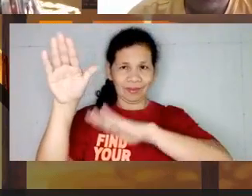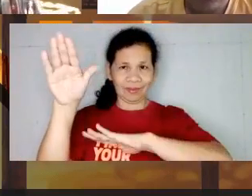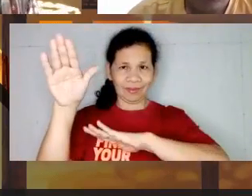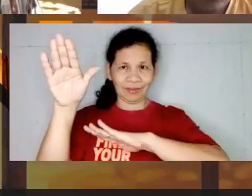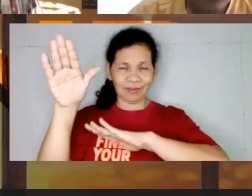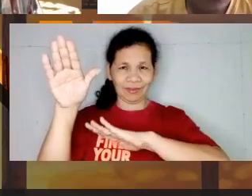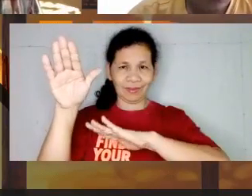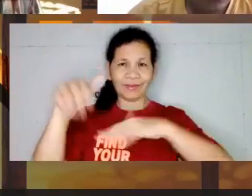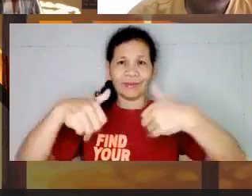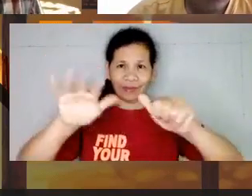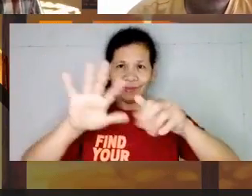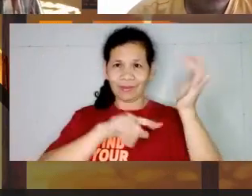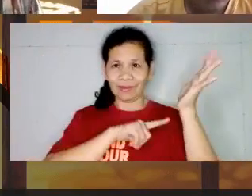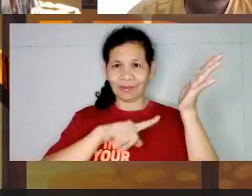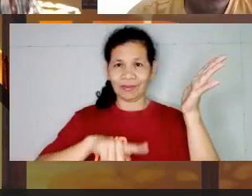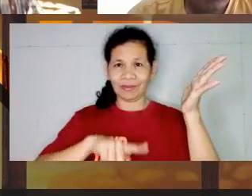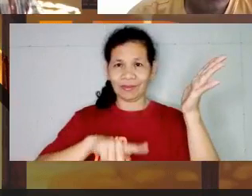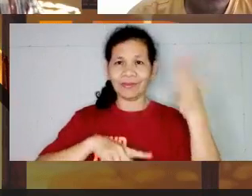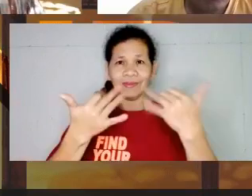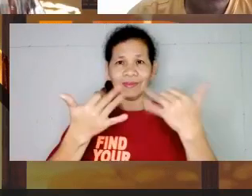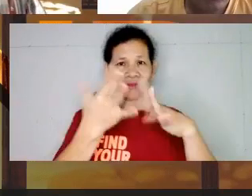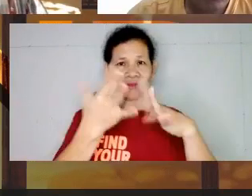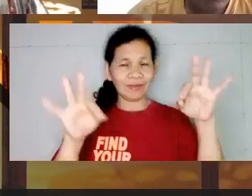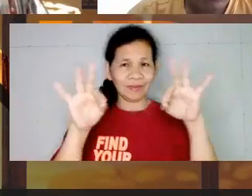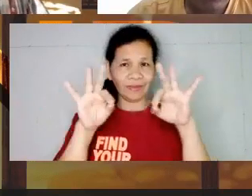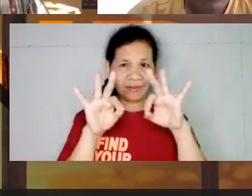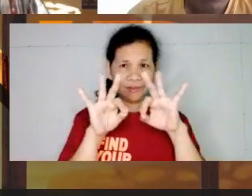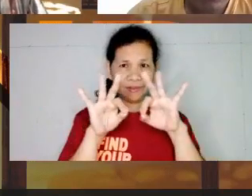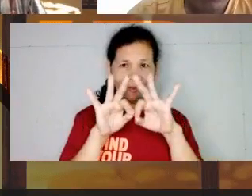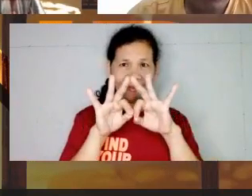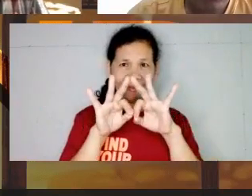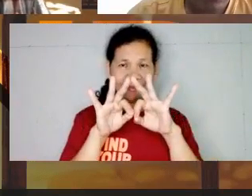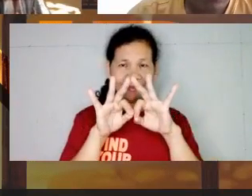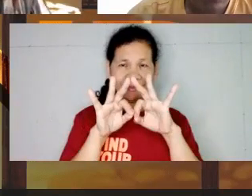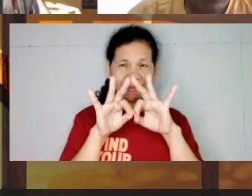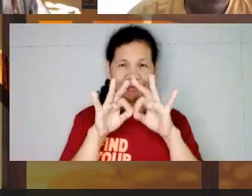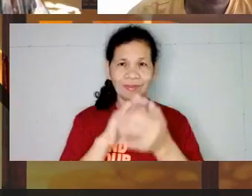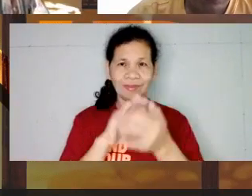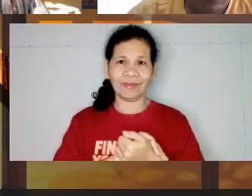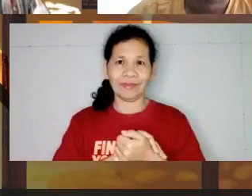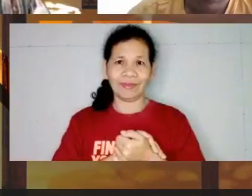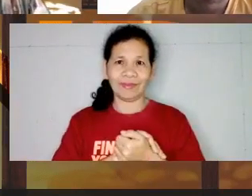Amen. Importante yun. At sa totoo lang,